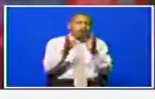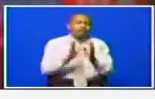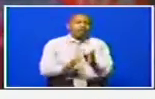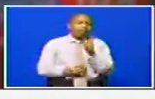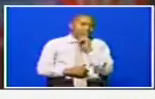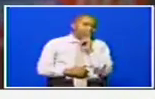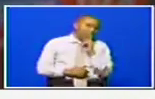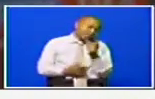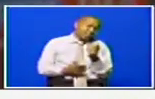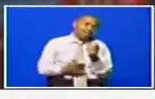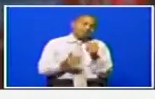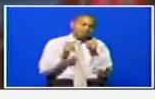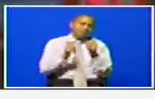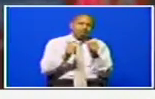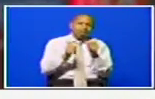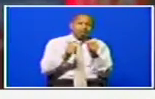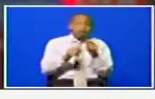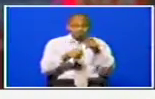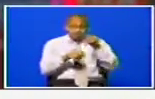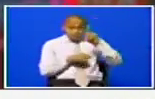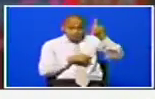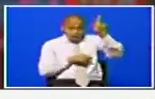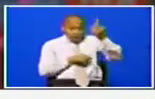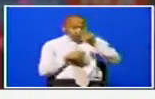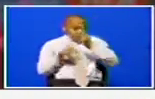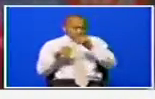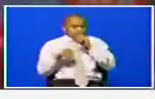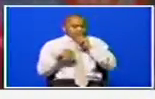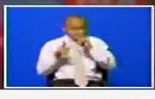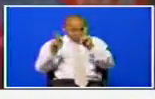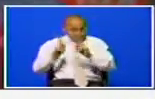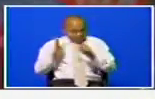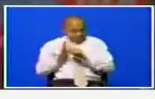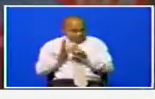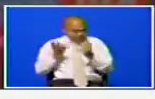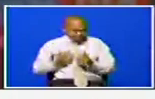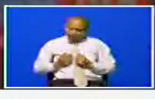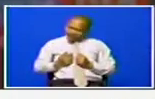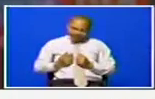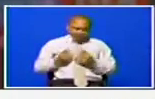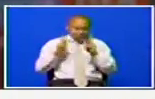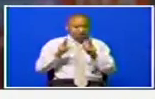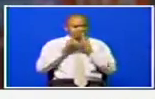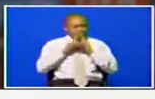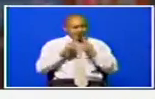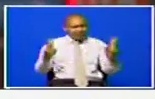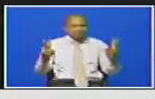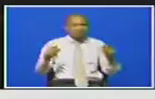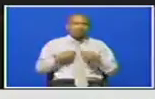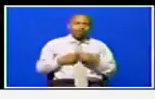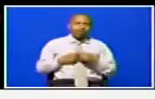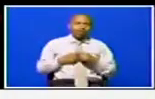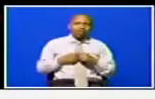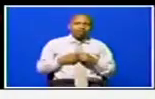pia wanaweka hata picha zao. Wanasema nyinyi mnasema huko Kisumu mimi niko Kisumu. Ndio hii picha ya Kisumu. Niko sawa. Kwa hivyo wanahabari wa Kenya washikilie hapo